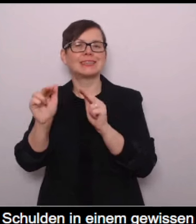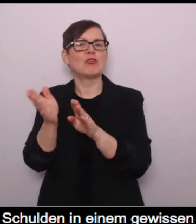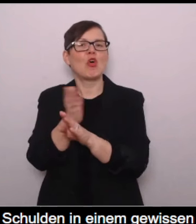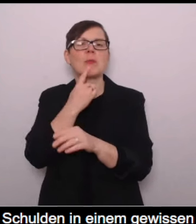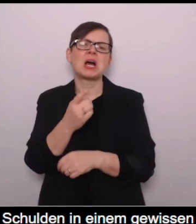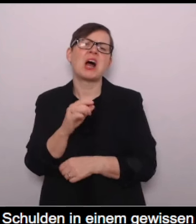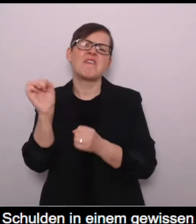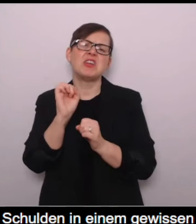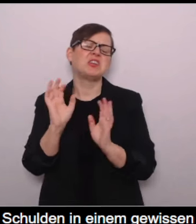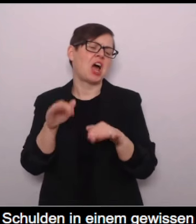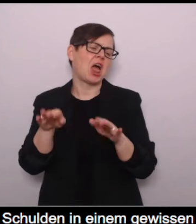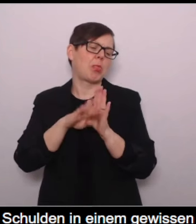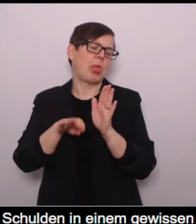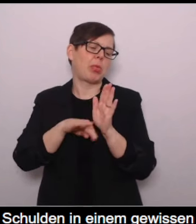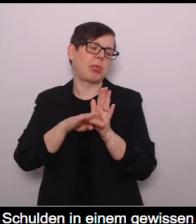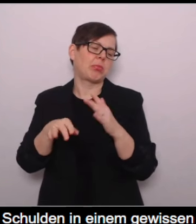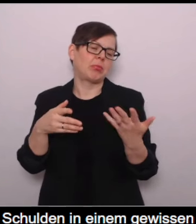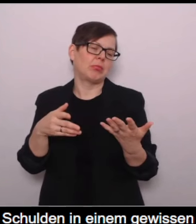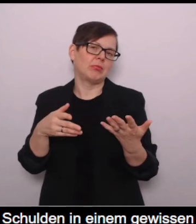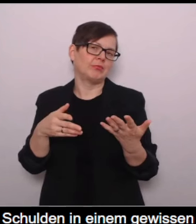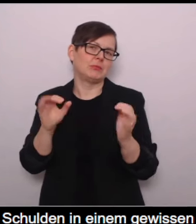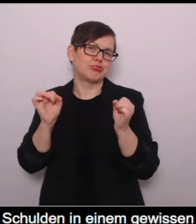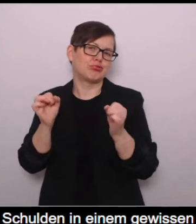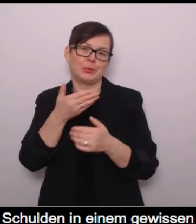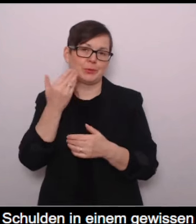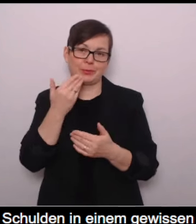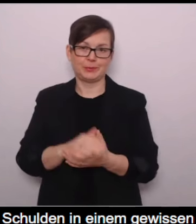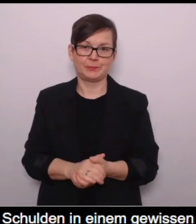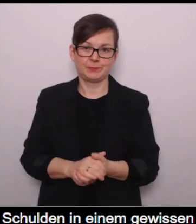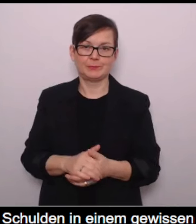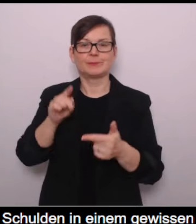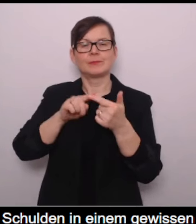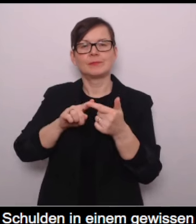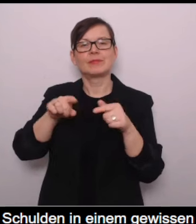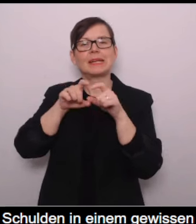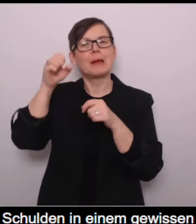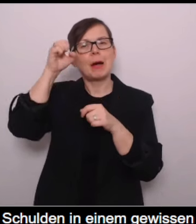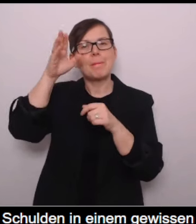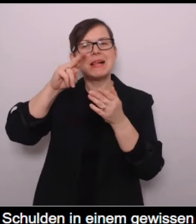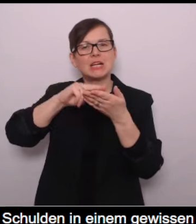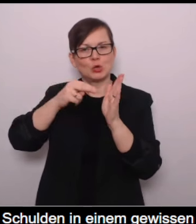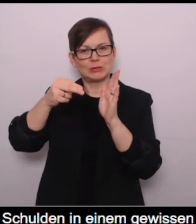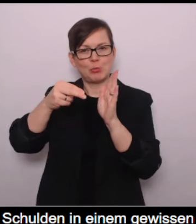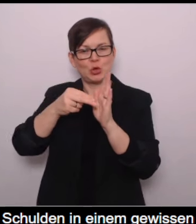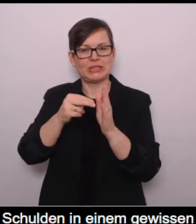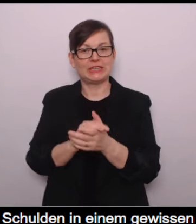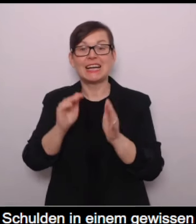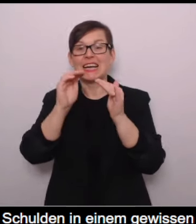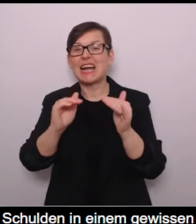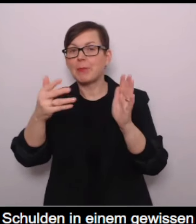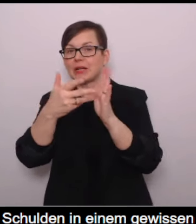vielleicht eher Nein sagt, als wenn es eine Staatsregierung gäbe, die den Wind über Jahre hinweg vorangetrieben hätte. Und zweite Frage noch,